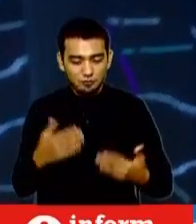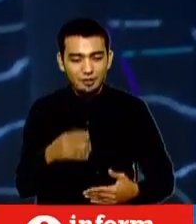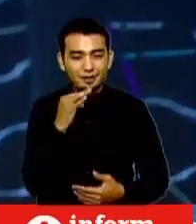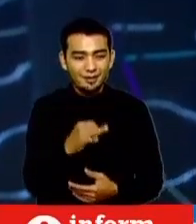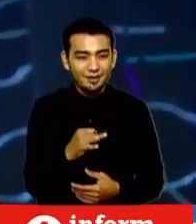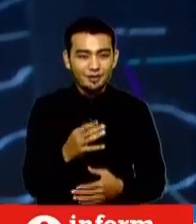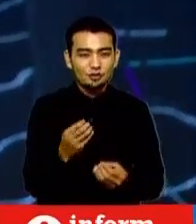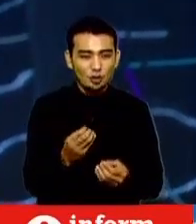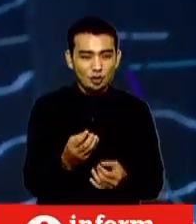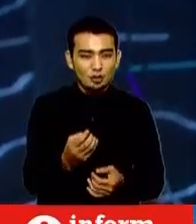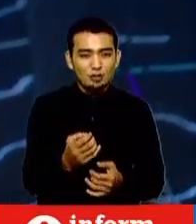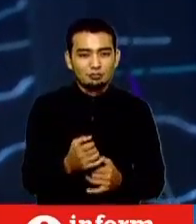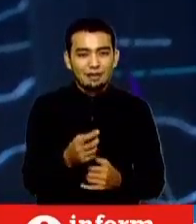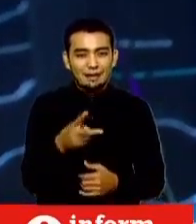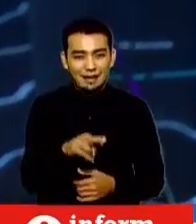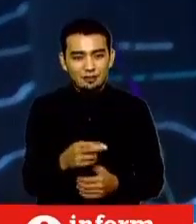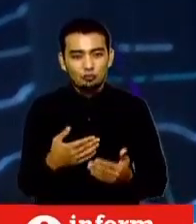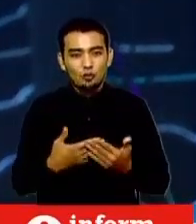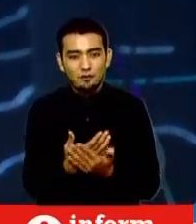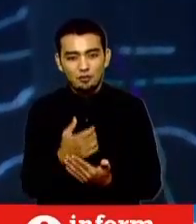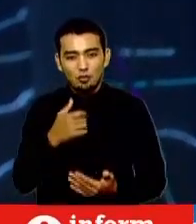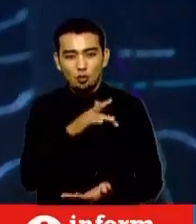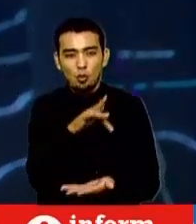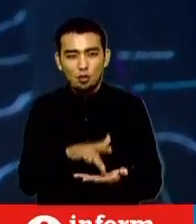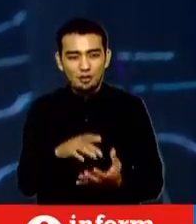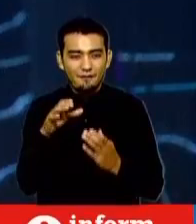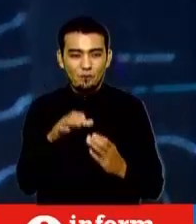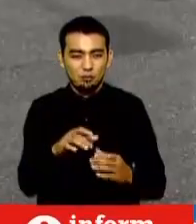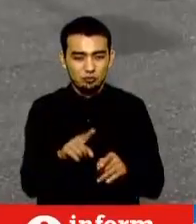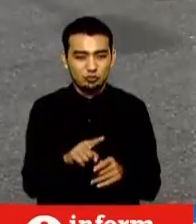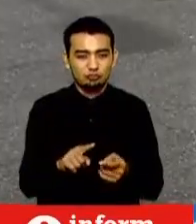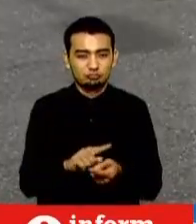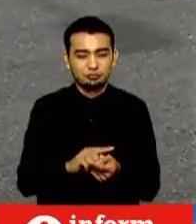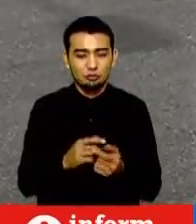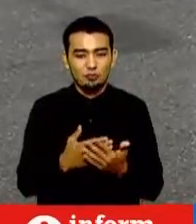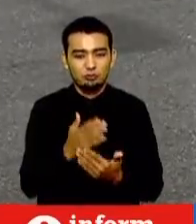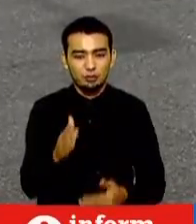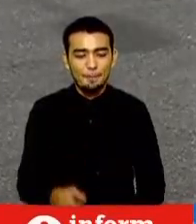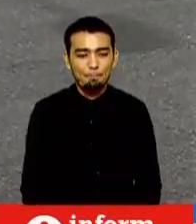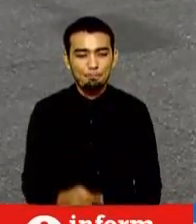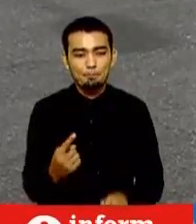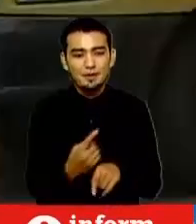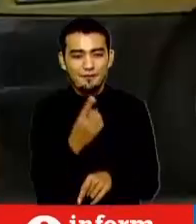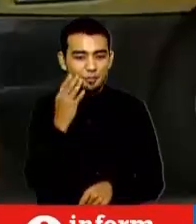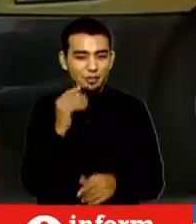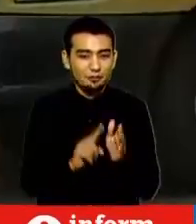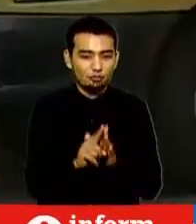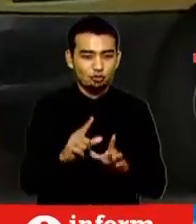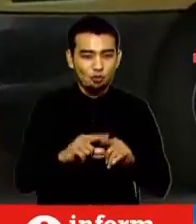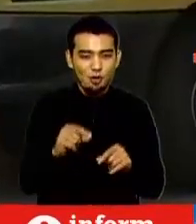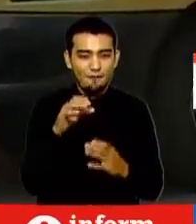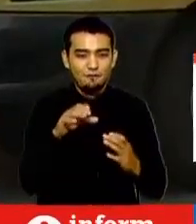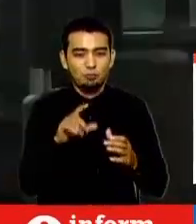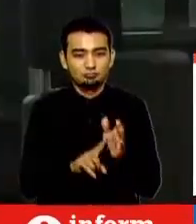общественного транспорта приобрели для обновления городского автопарка. Впервые в Алматы начнут курсировать школьные